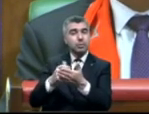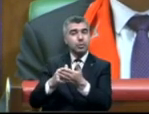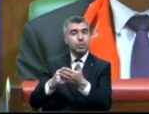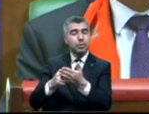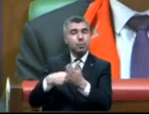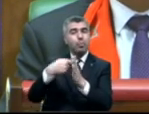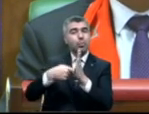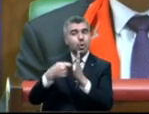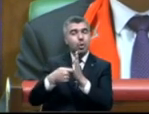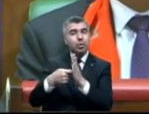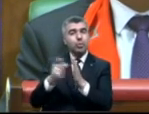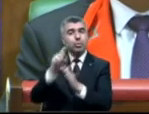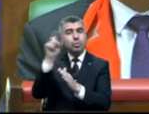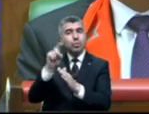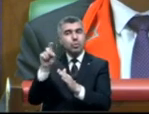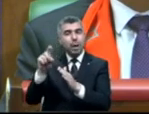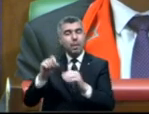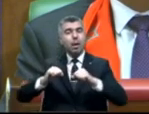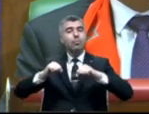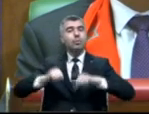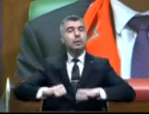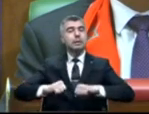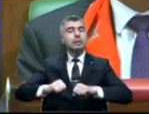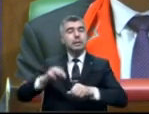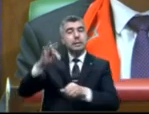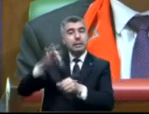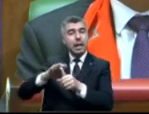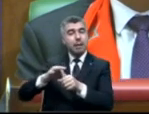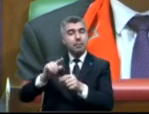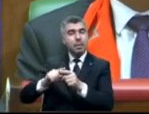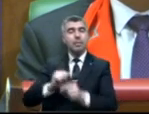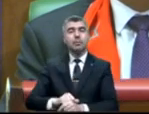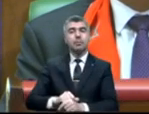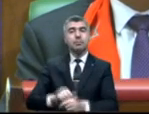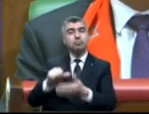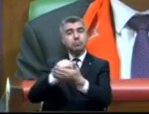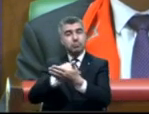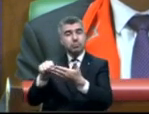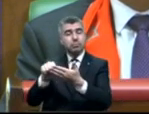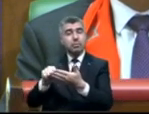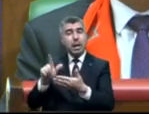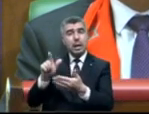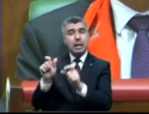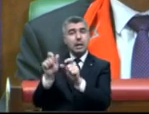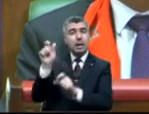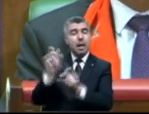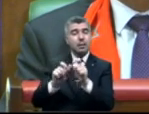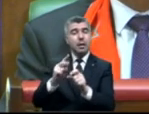الجماعة الترابية والمجلس الإقليمي. وبتأدية هذا الحال جماعة سيد رضوان حيث